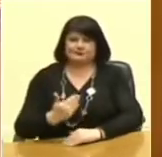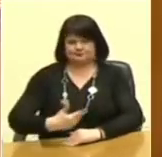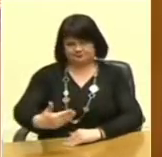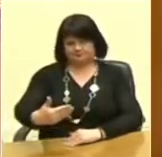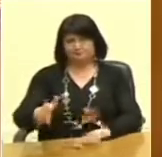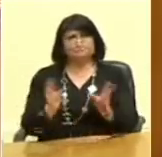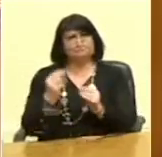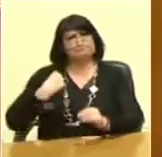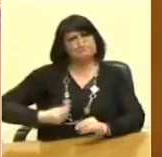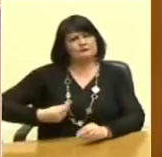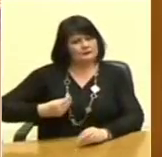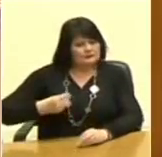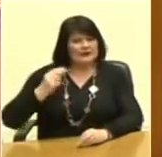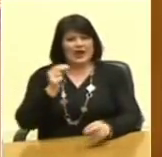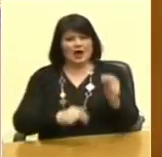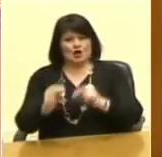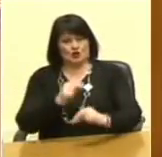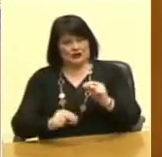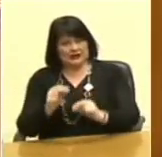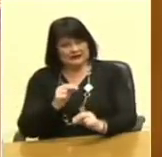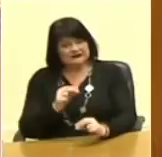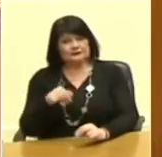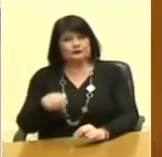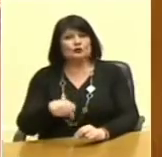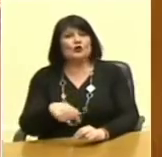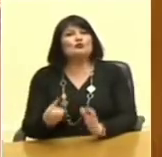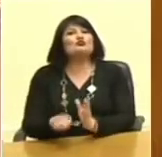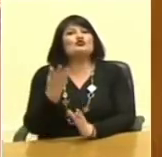αυτοδιοίκηση, όπου και εδώ οι νέες αρχές